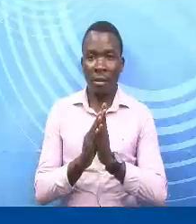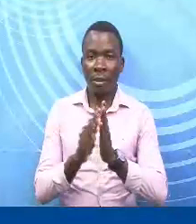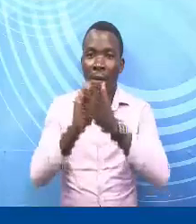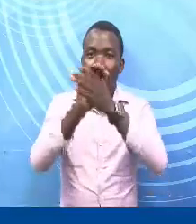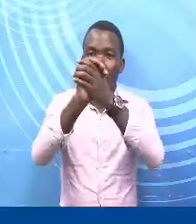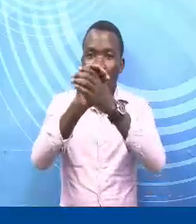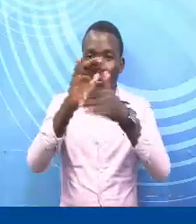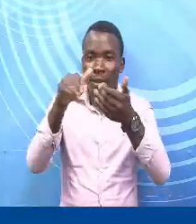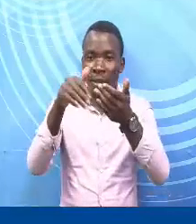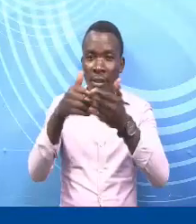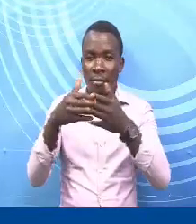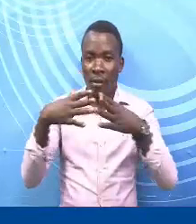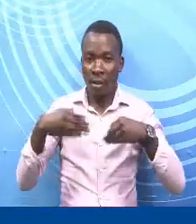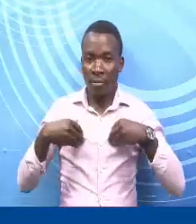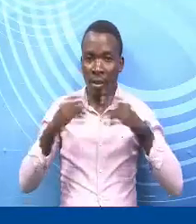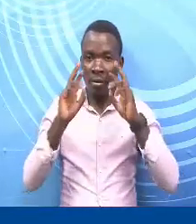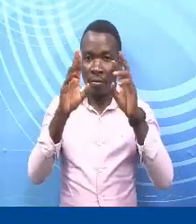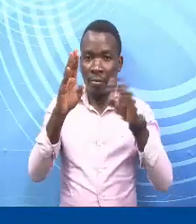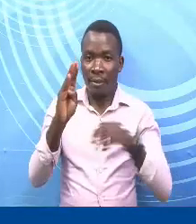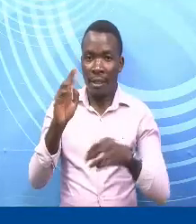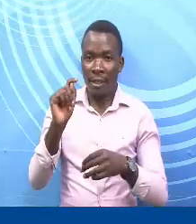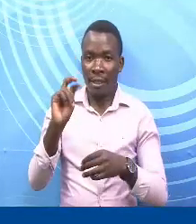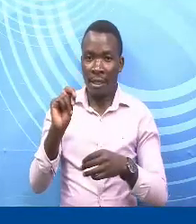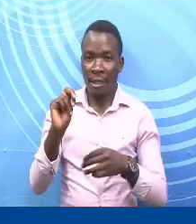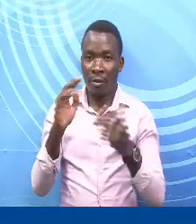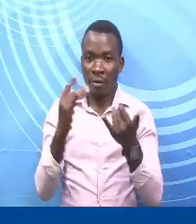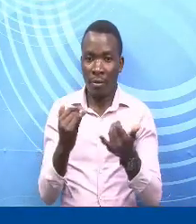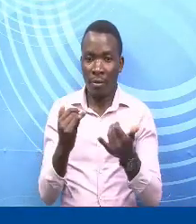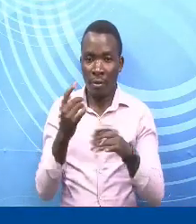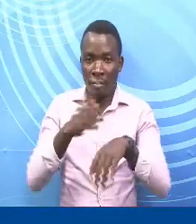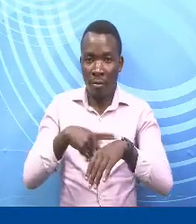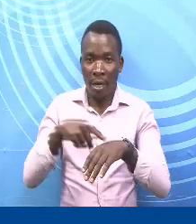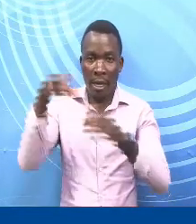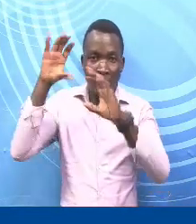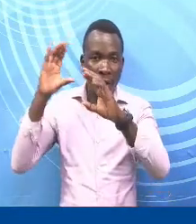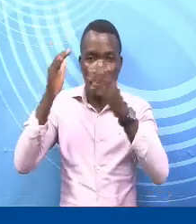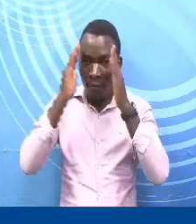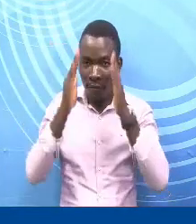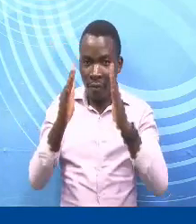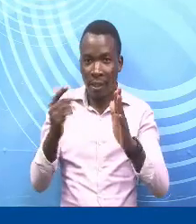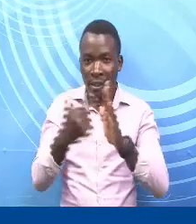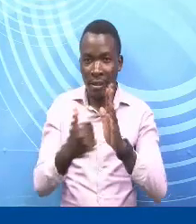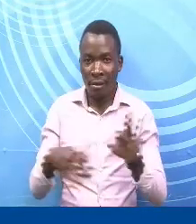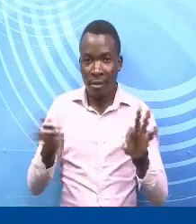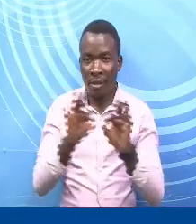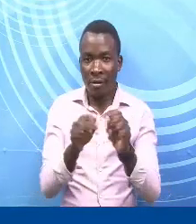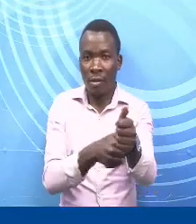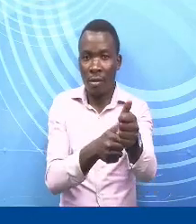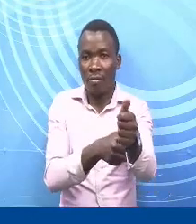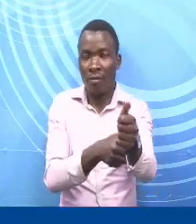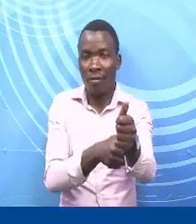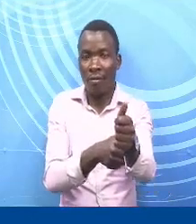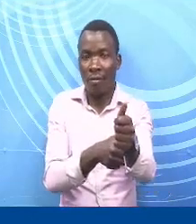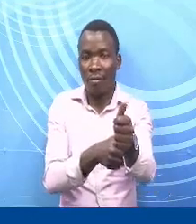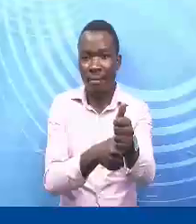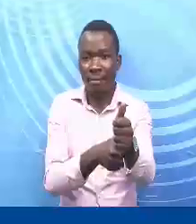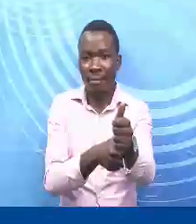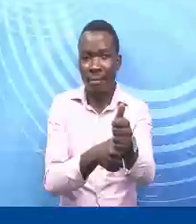Ndabasuje mwese mwahisemo kurikira BTN kuri uyu mugoroba uyu ni umwanya w'amakuru hagiye kugaruka ku ngingo z'ingenzi zikurikira.